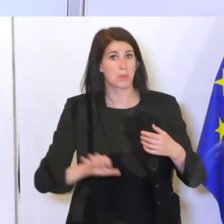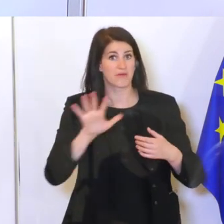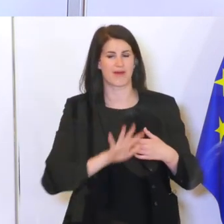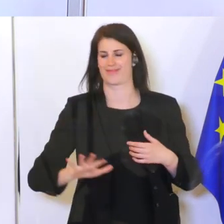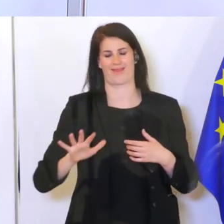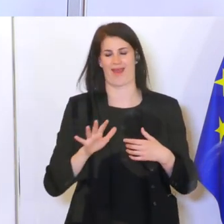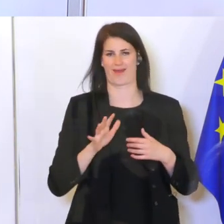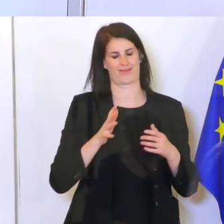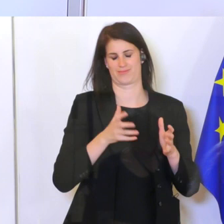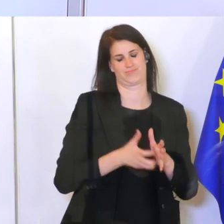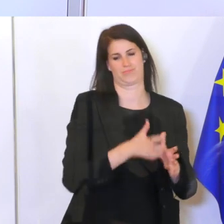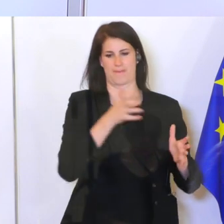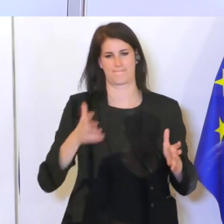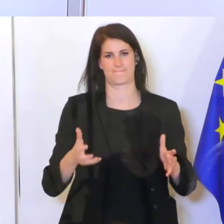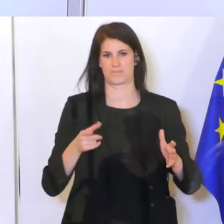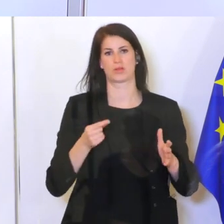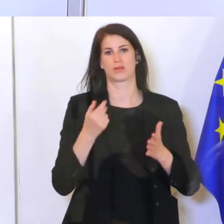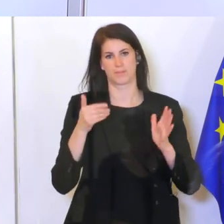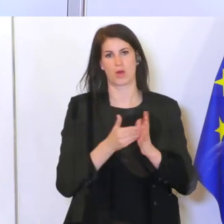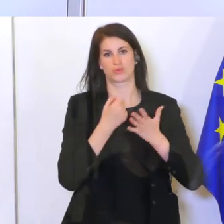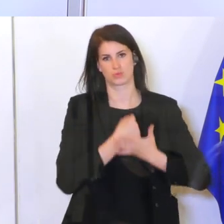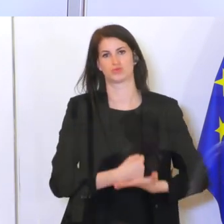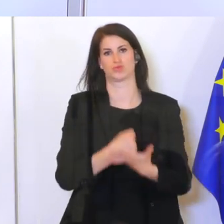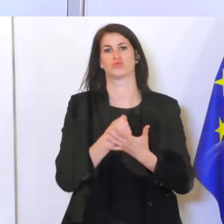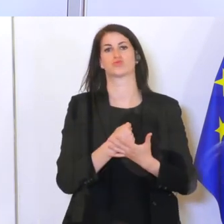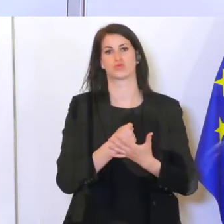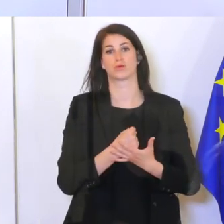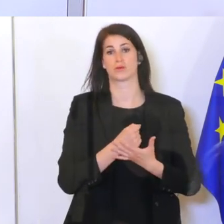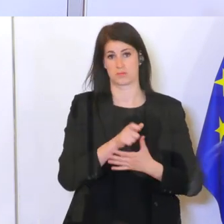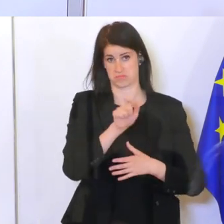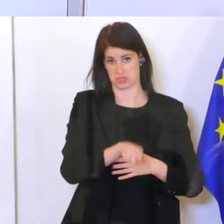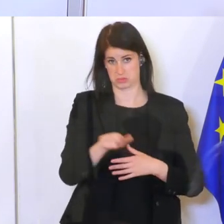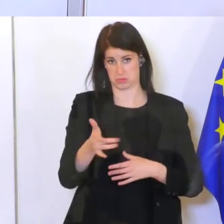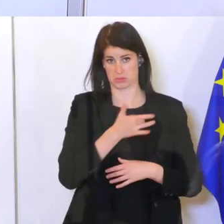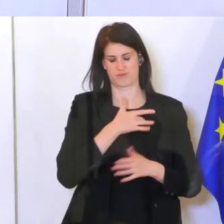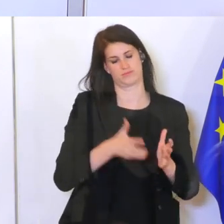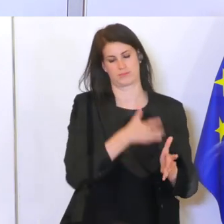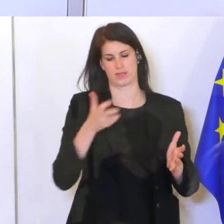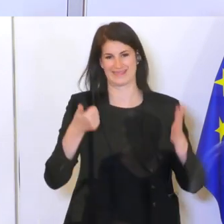Nein, wir gehen auch hier so weit, eine Unterstützung für die Freischaffenden von 6 Monaten